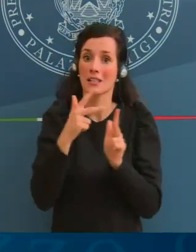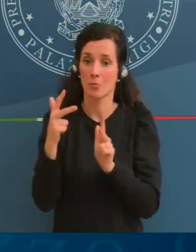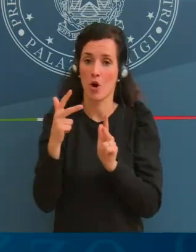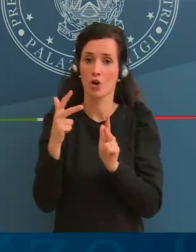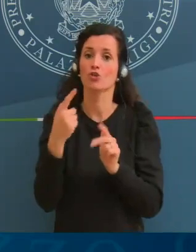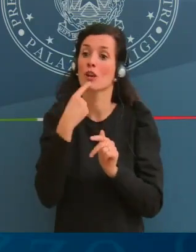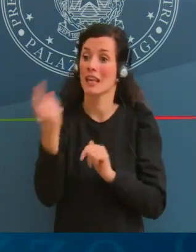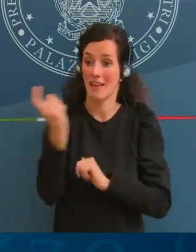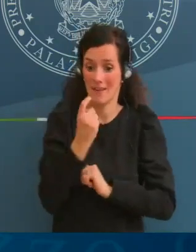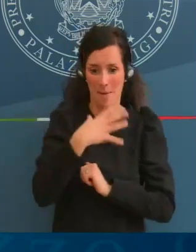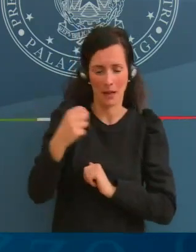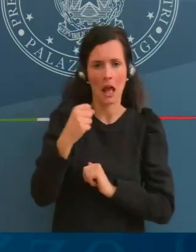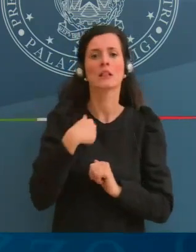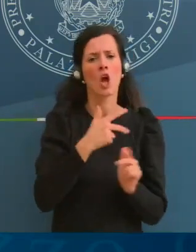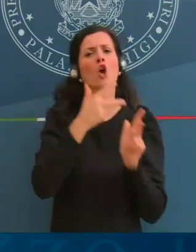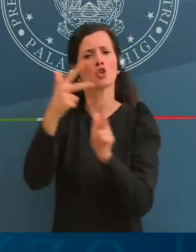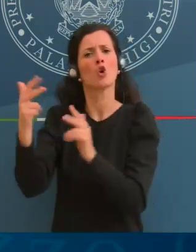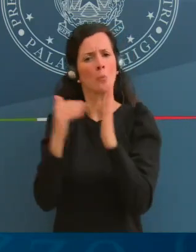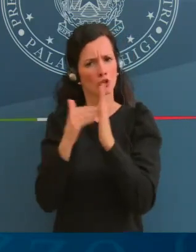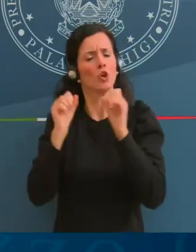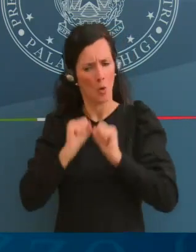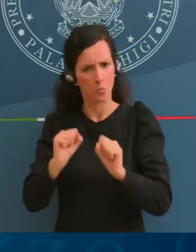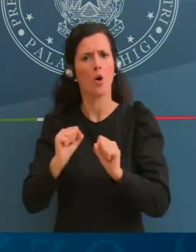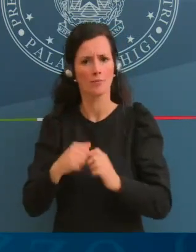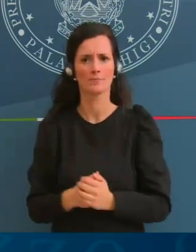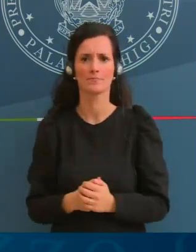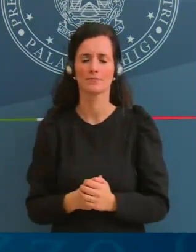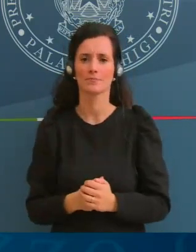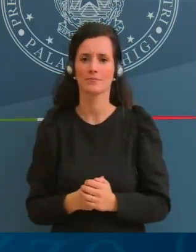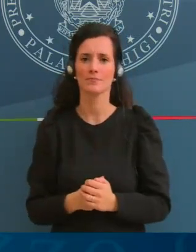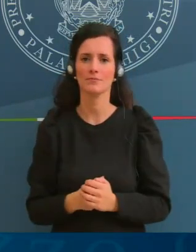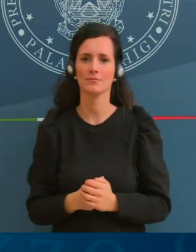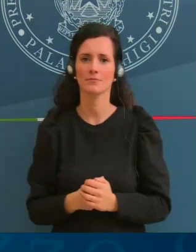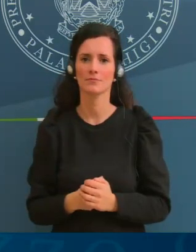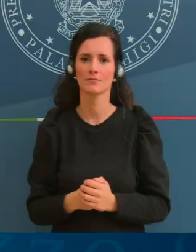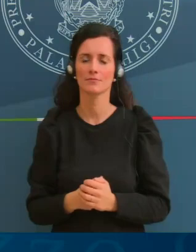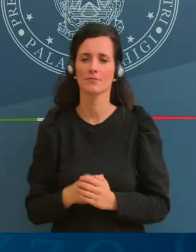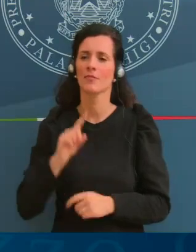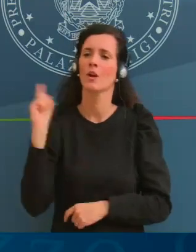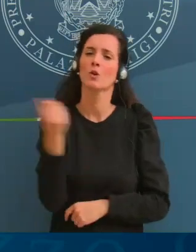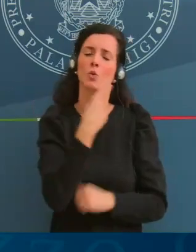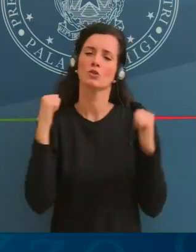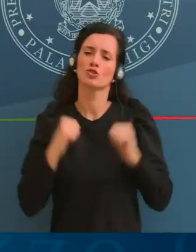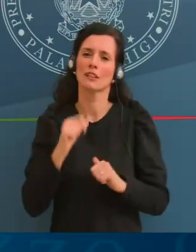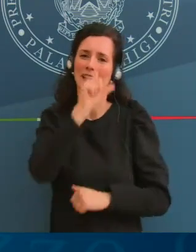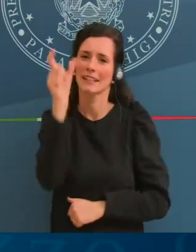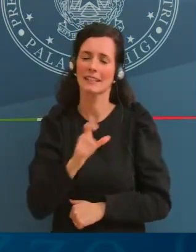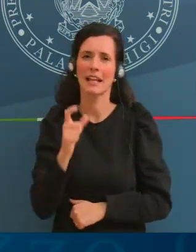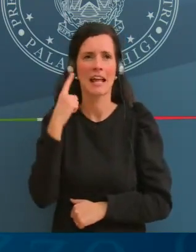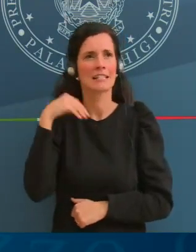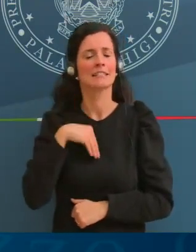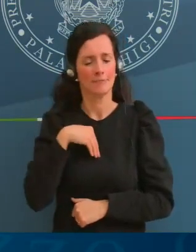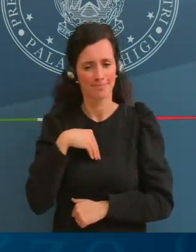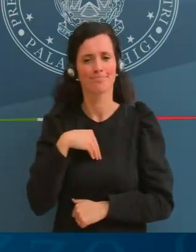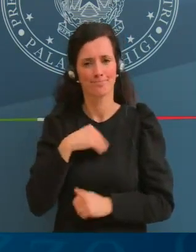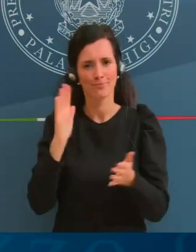quello dei festeggiamenti delle prassi delle cene in casa dei veglioni qui dobbiamo intenderci in un sistema